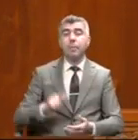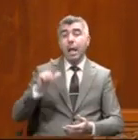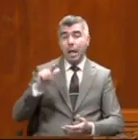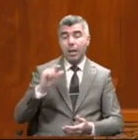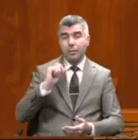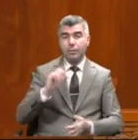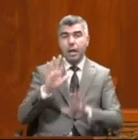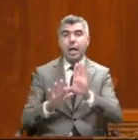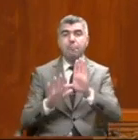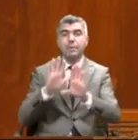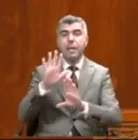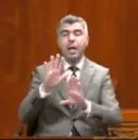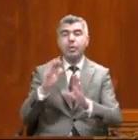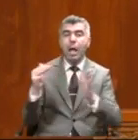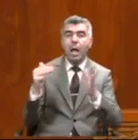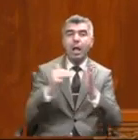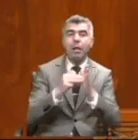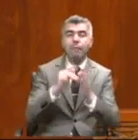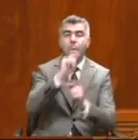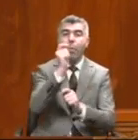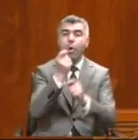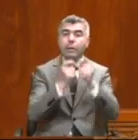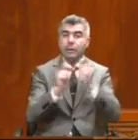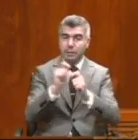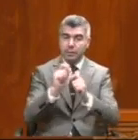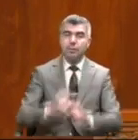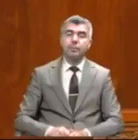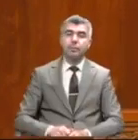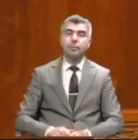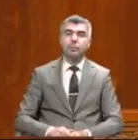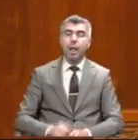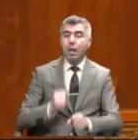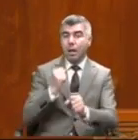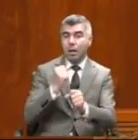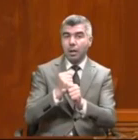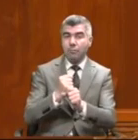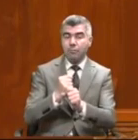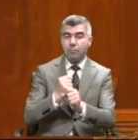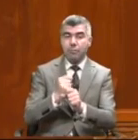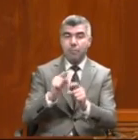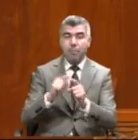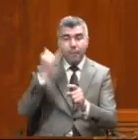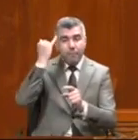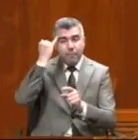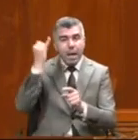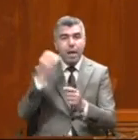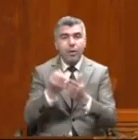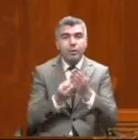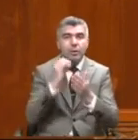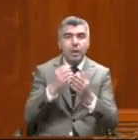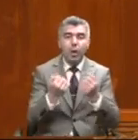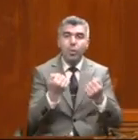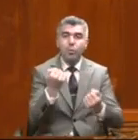15 الف مهندس لكي يشتغلوا على الابتكار واللي كيبتكروا سيارات